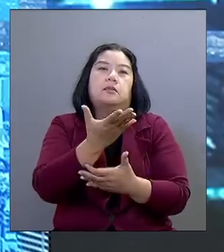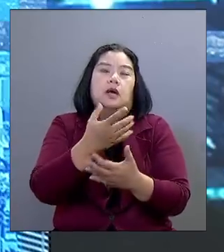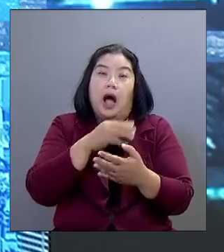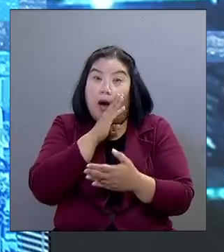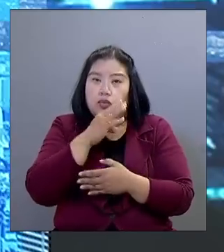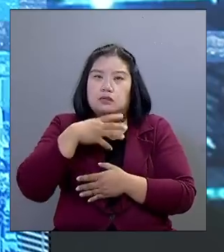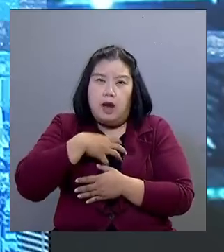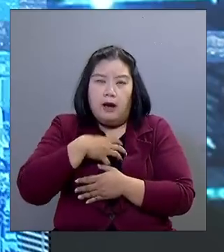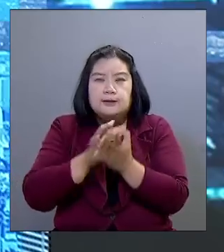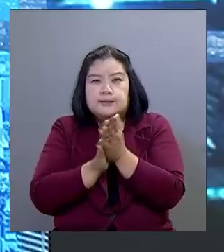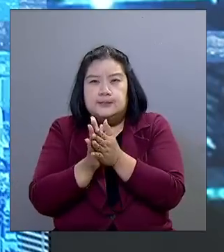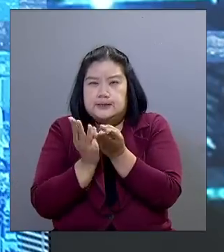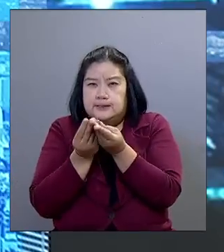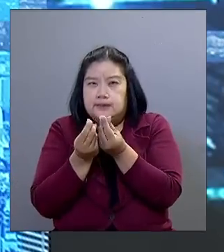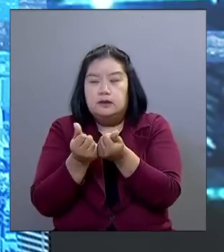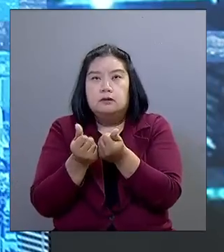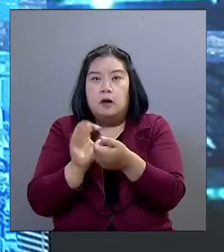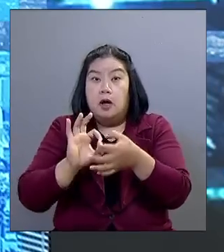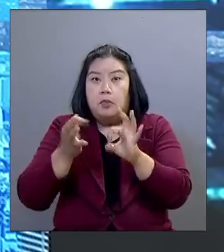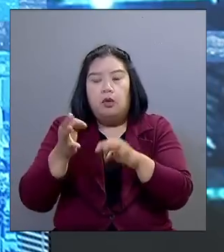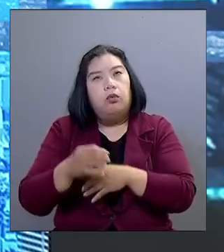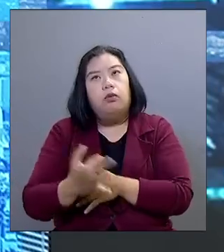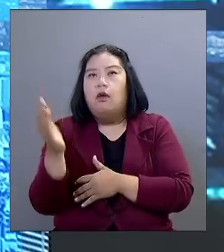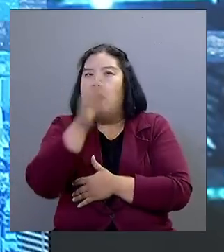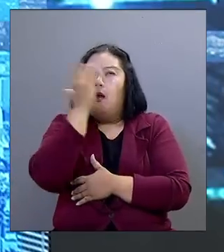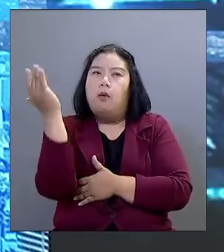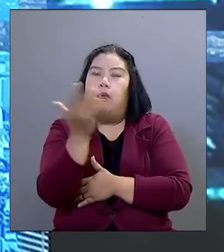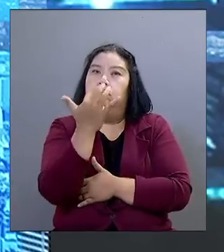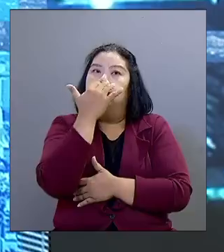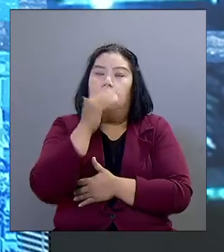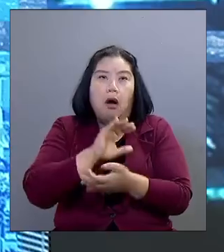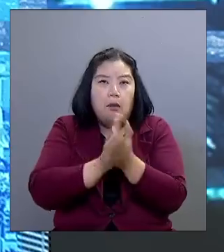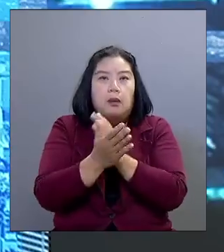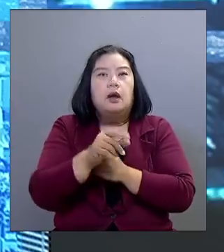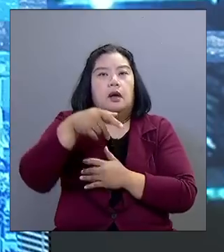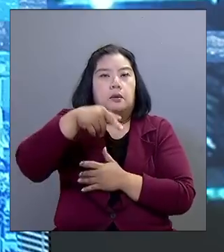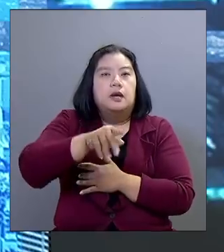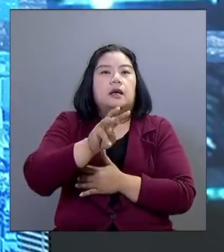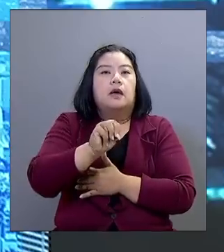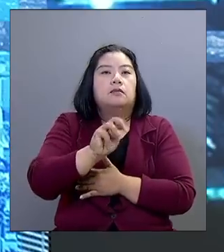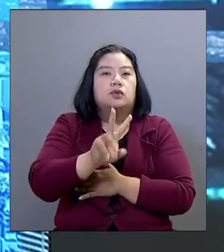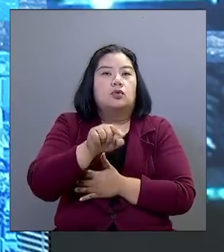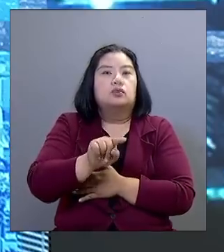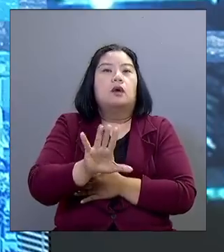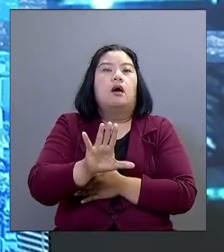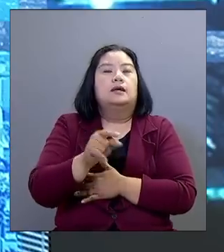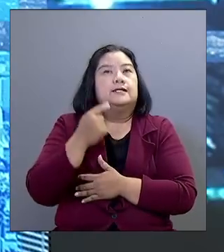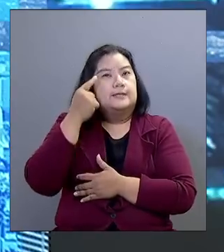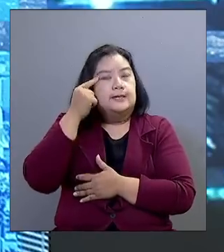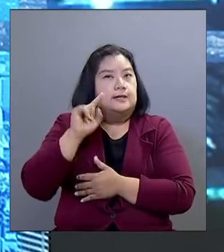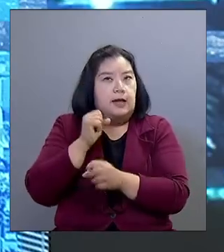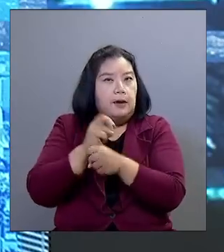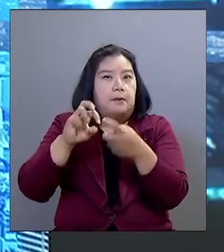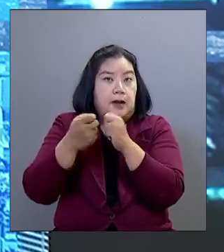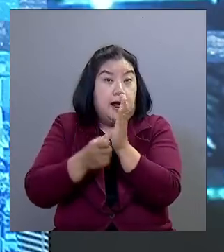ต้องบอกว่ามันสามารถที่จะเพิ่มมลพิษทางอากาศได้กลายเป็น PM 2.5 เราย้อนกลับมาที่ต้นน้ำค่ะนำฟ